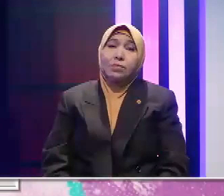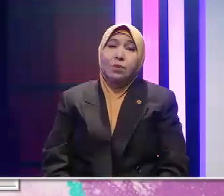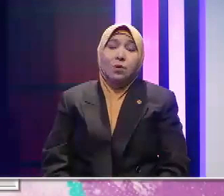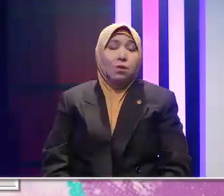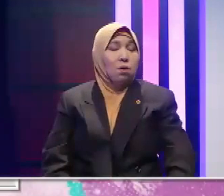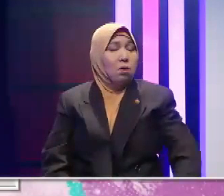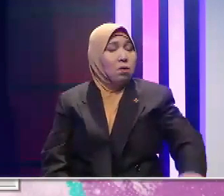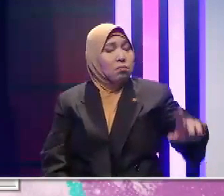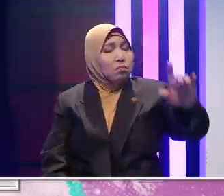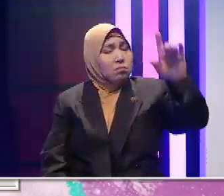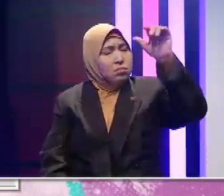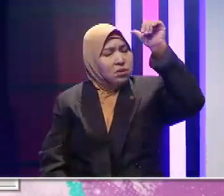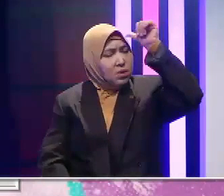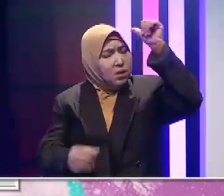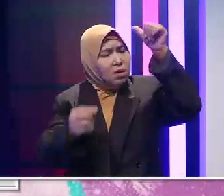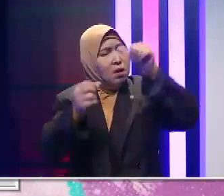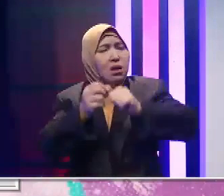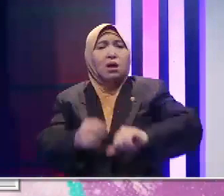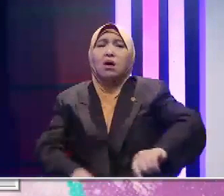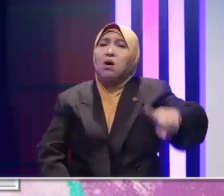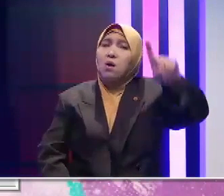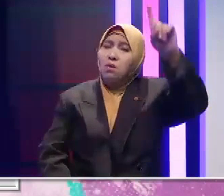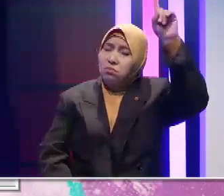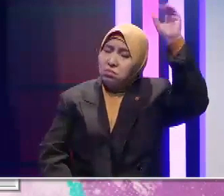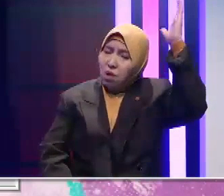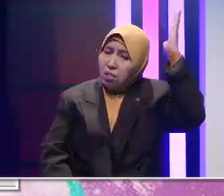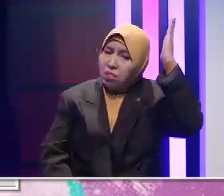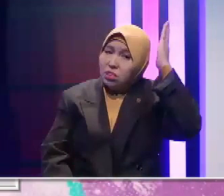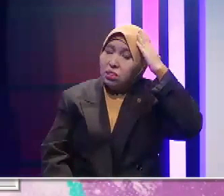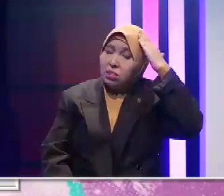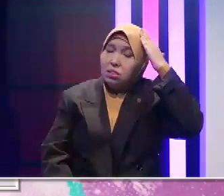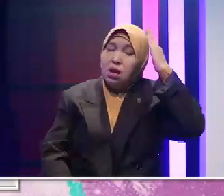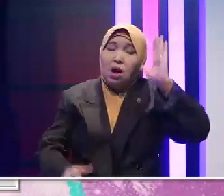عَلِيمٌ وَاللَّهُ بِكُلِّ